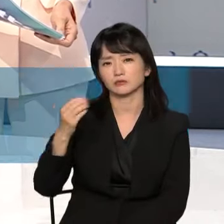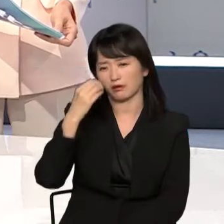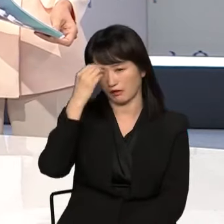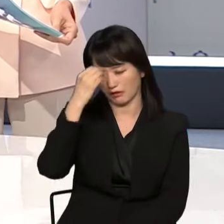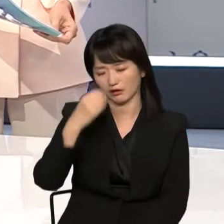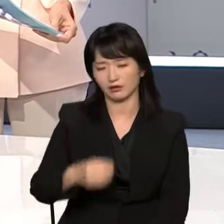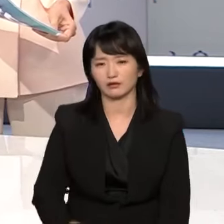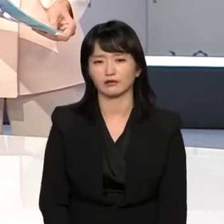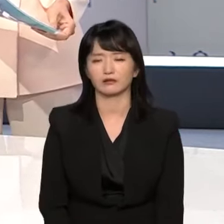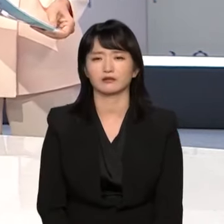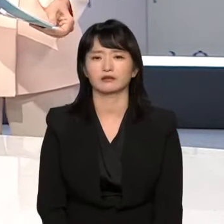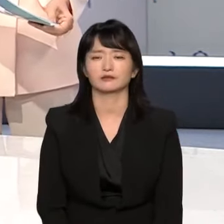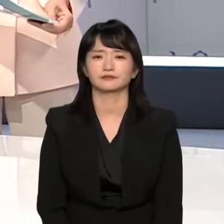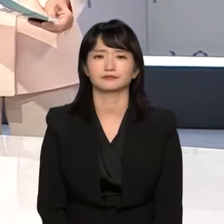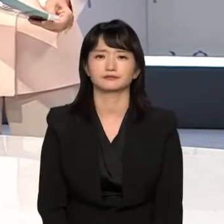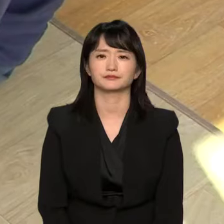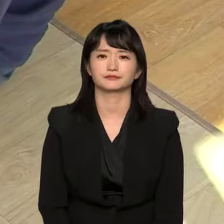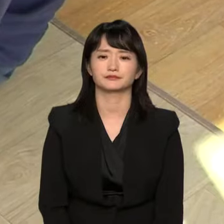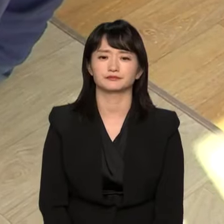넘습니다. 이승환 기자입니다.